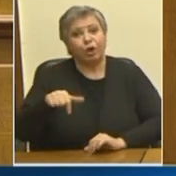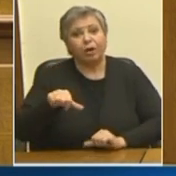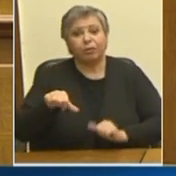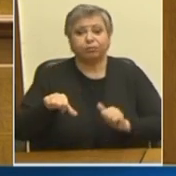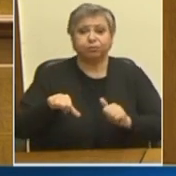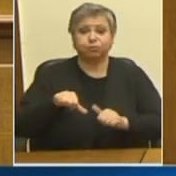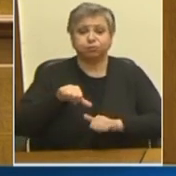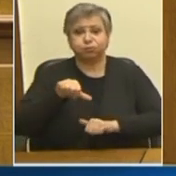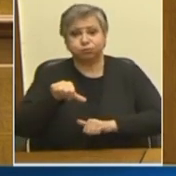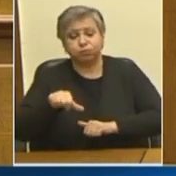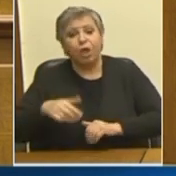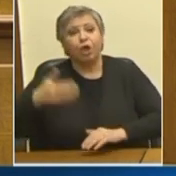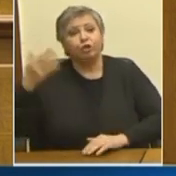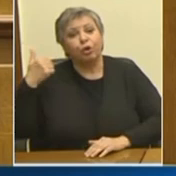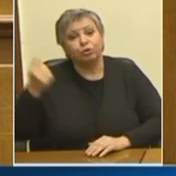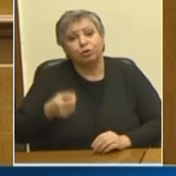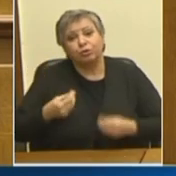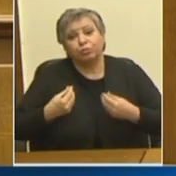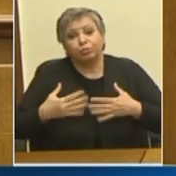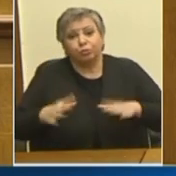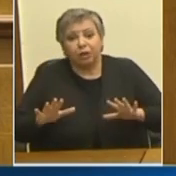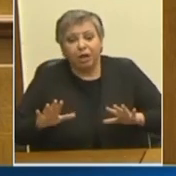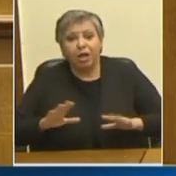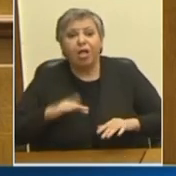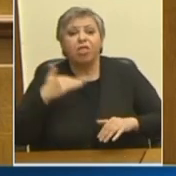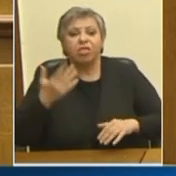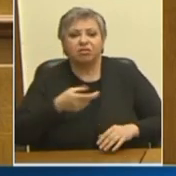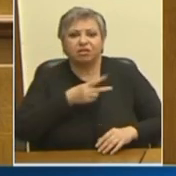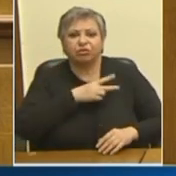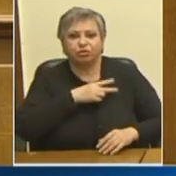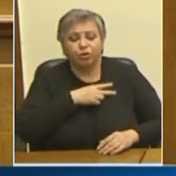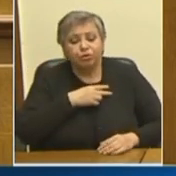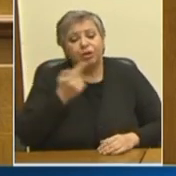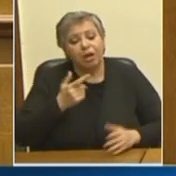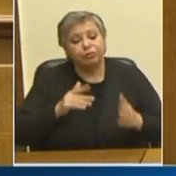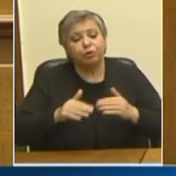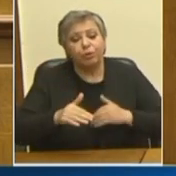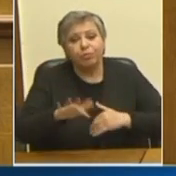διδαχθήκατε άσχημα και πρέπει να το αλλάξετε, για να μην μπορούν στο μέλλον να πέφτουν οι κυβερνήσεις.